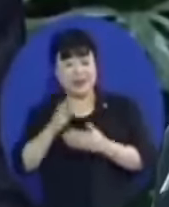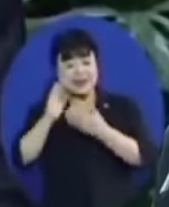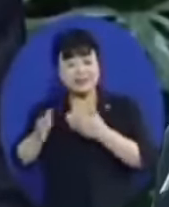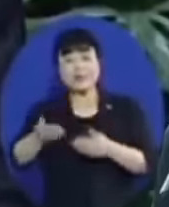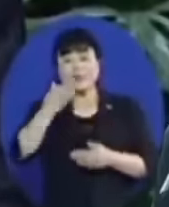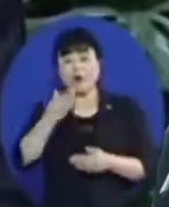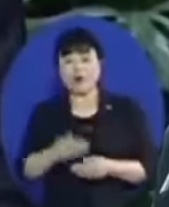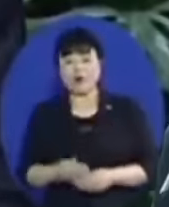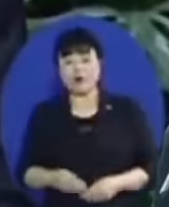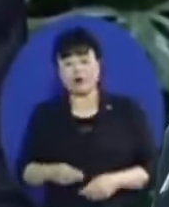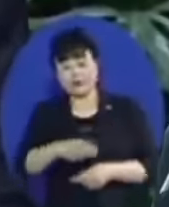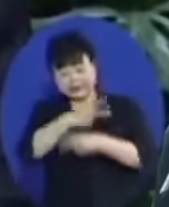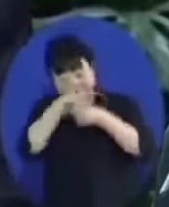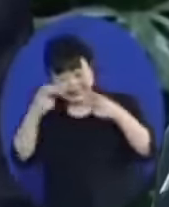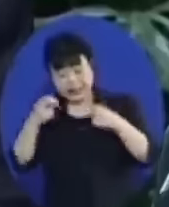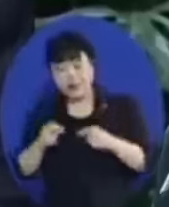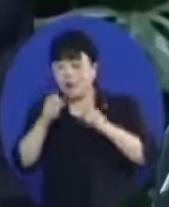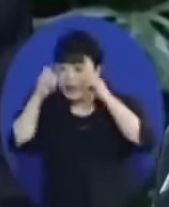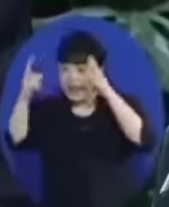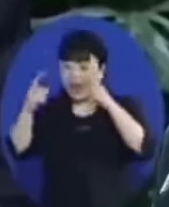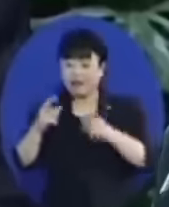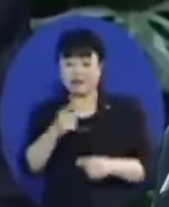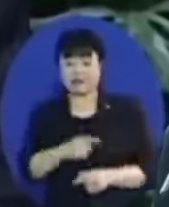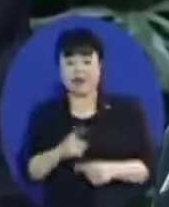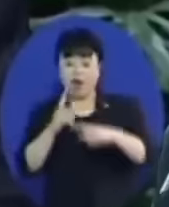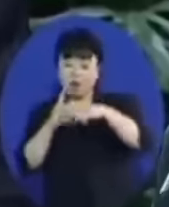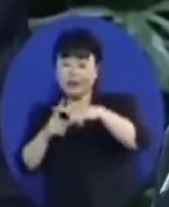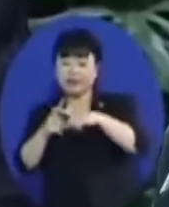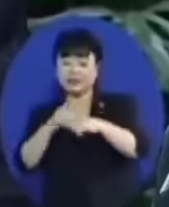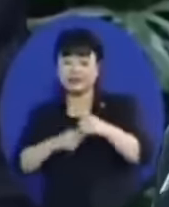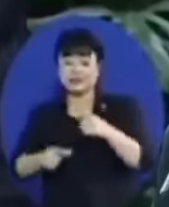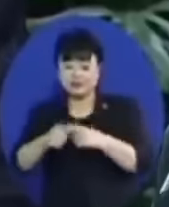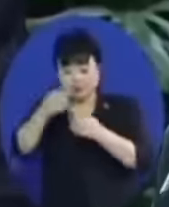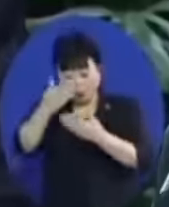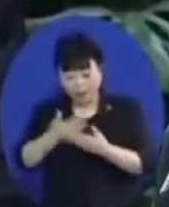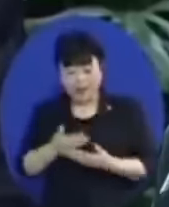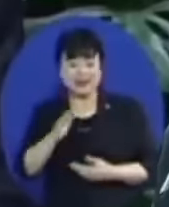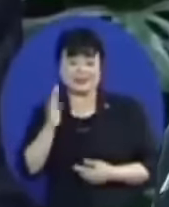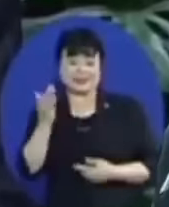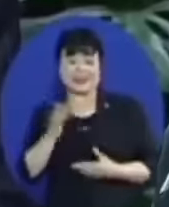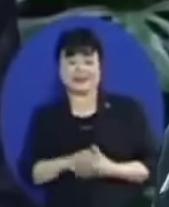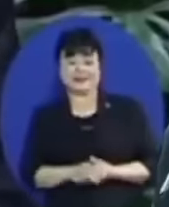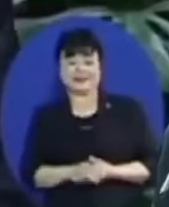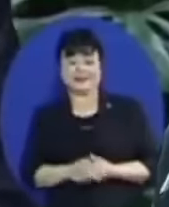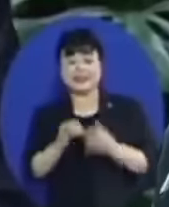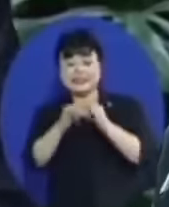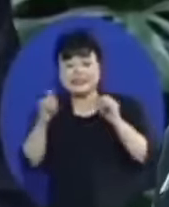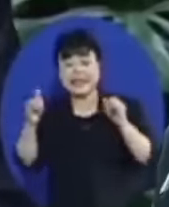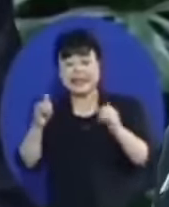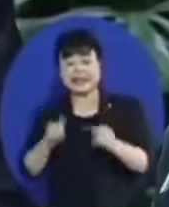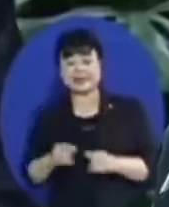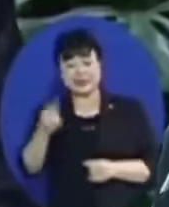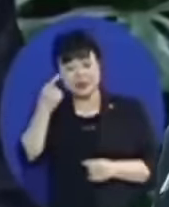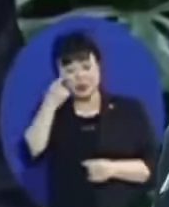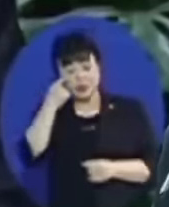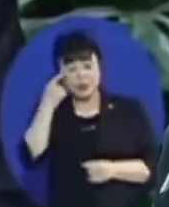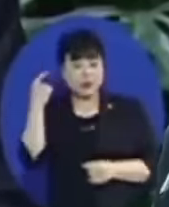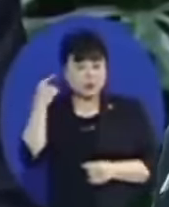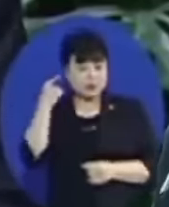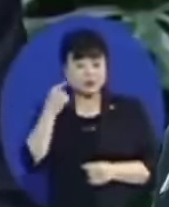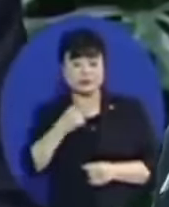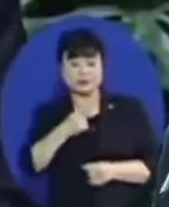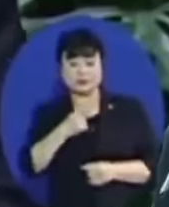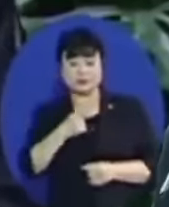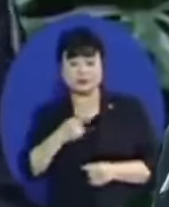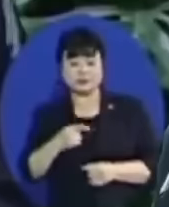먹고 자고 깨고 하는 것은 이제 덤으로 하늘나라 올라갈 때까지 그렇게 사는 것입니다. 사람들이 시각, 청각, 은어의